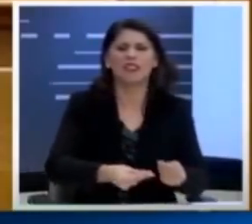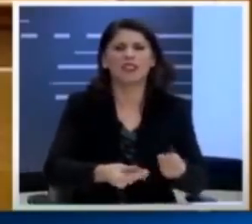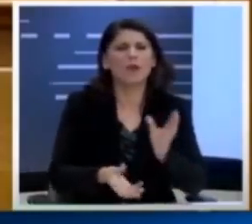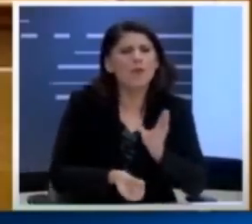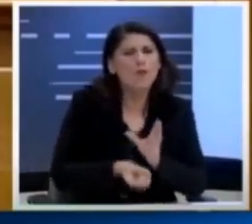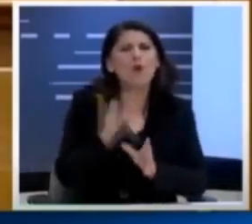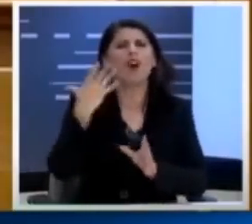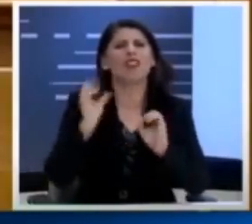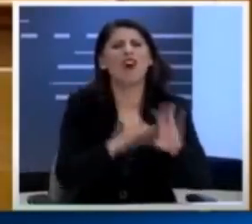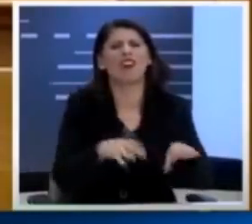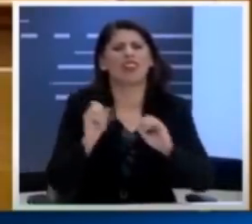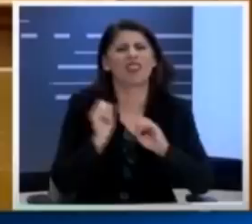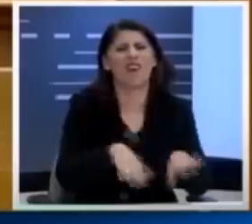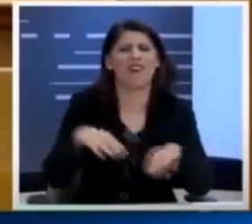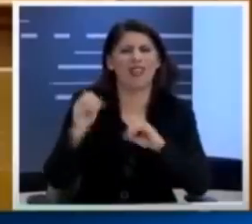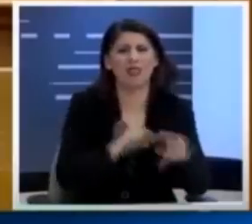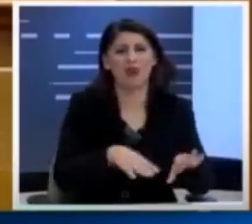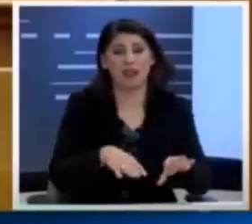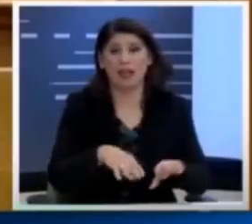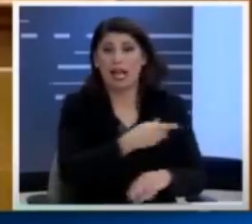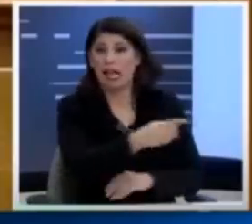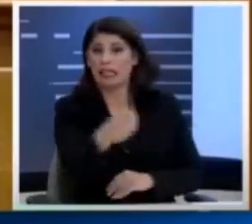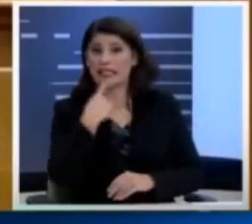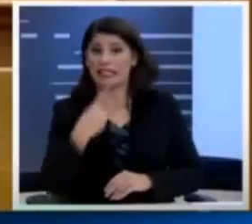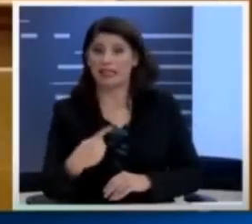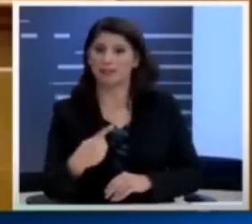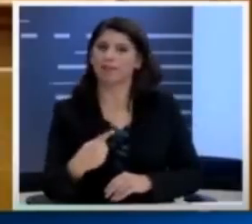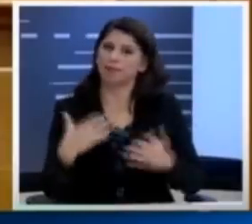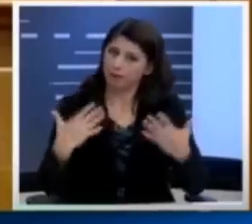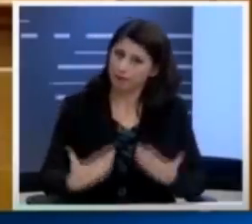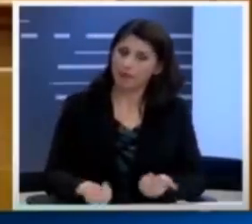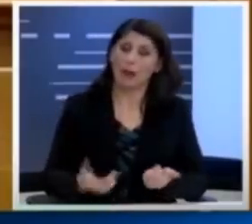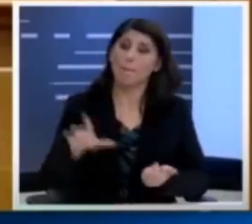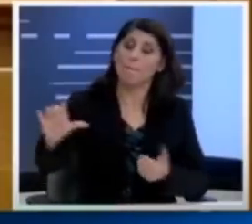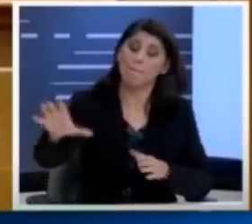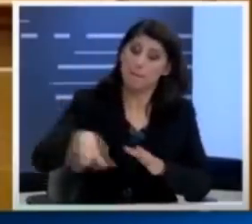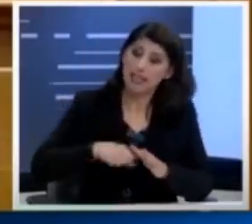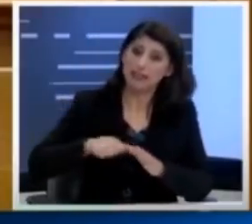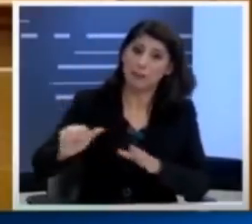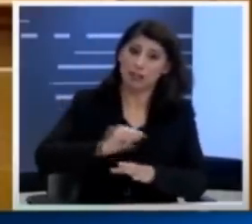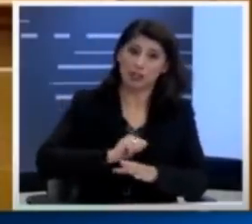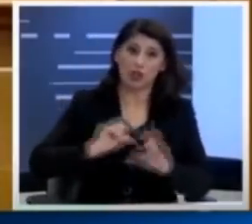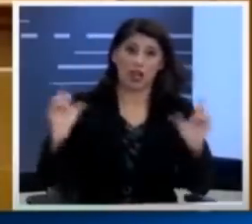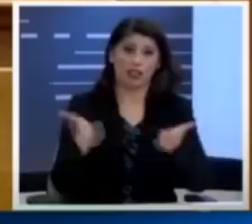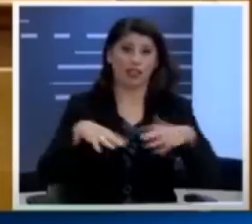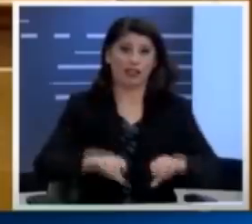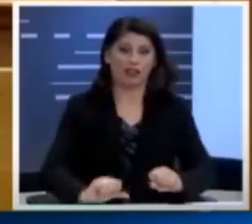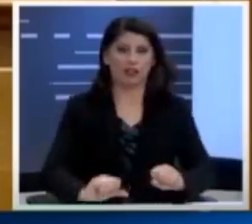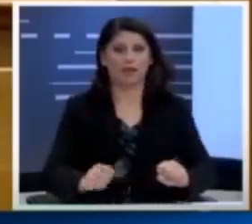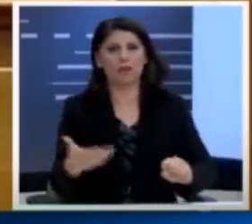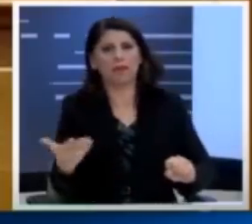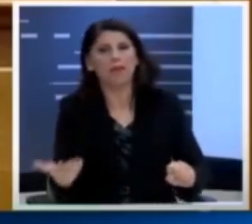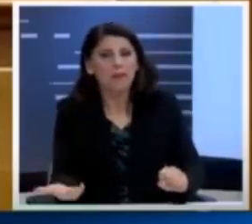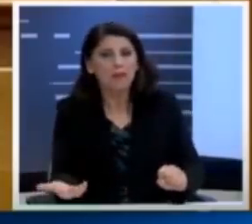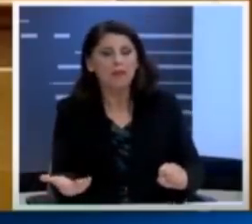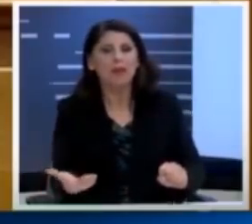και νέα δώρα. Ισχυρίζεστε ότι ανακτήσατε την εθνική μας κυριαρχία. Έτσι κι αλλιώς όμως,